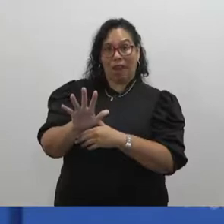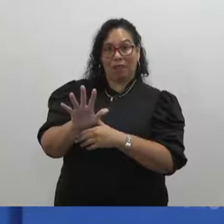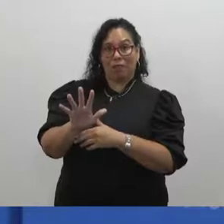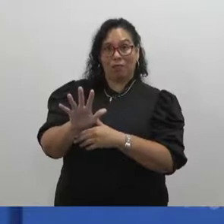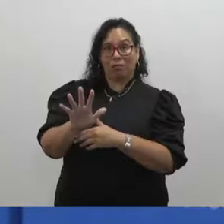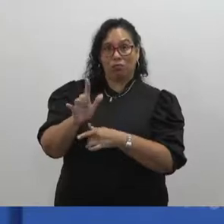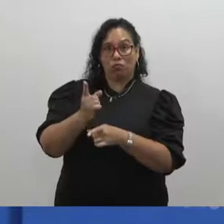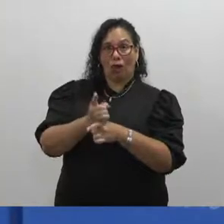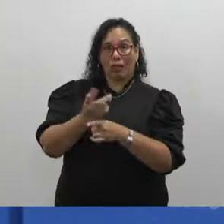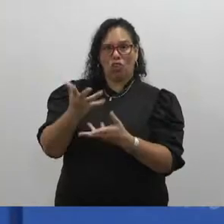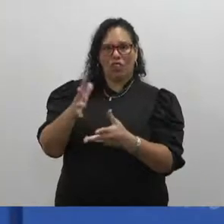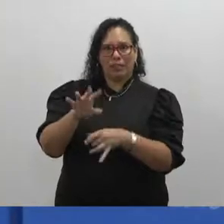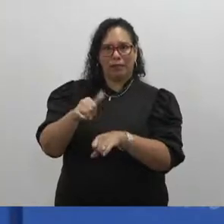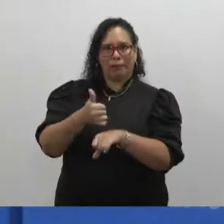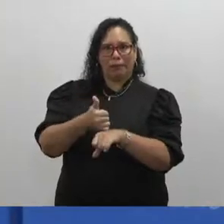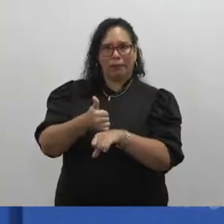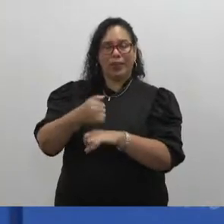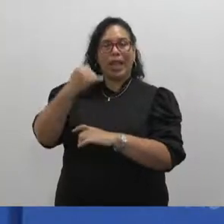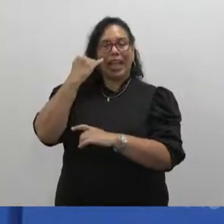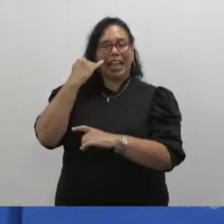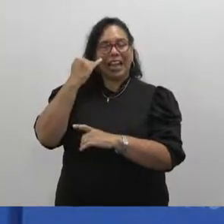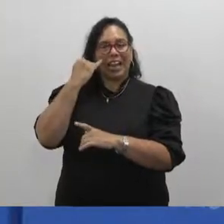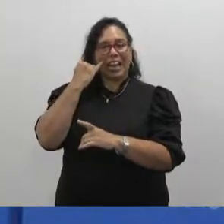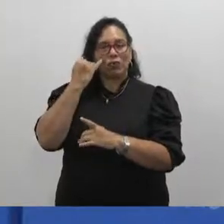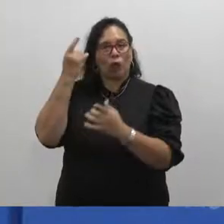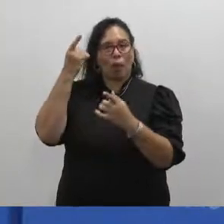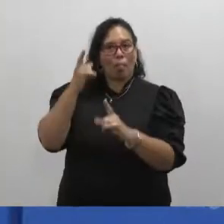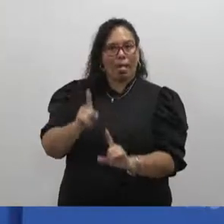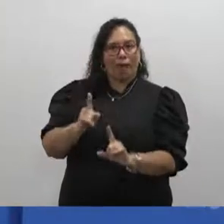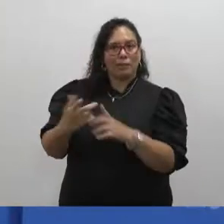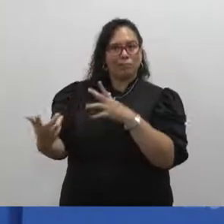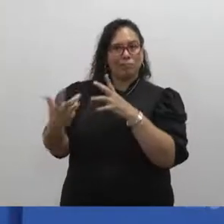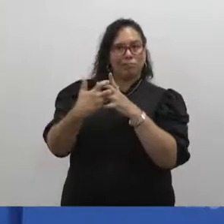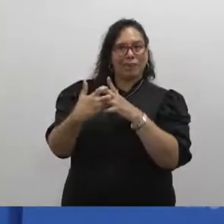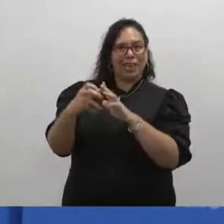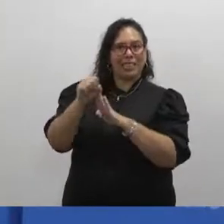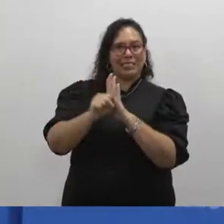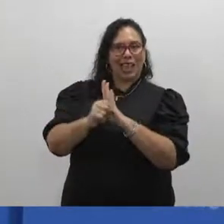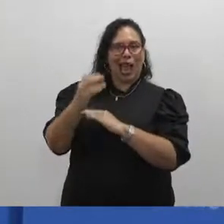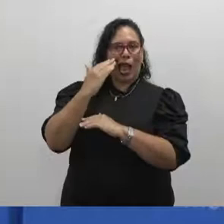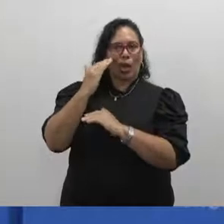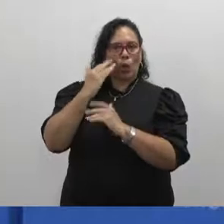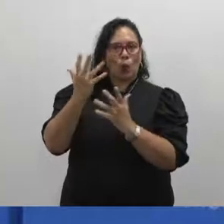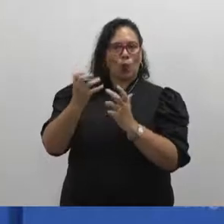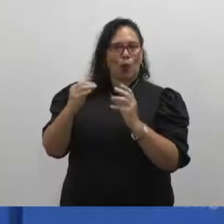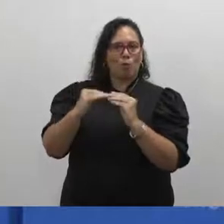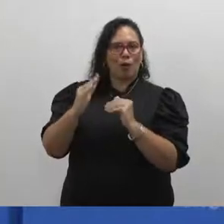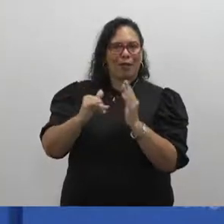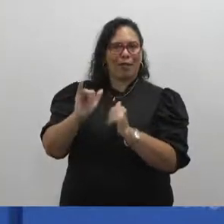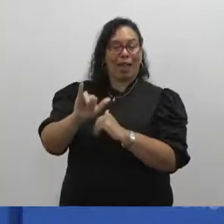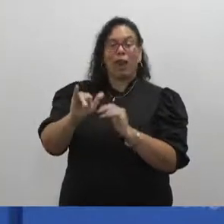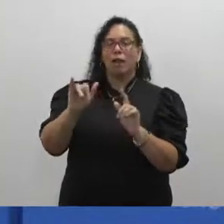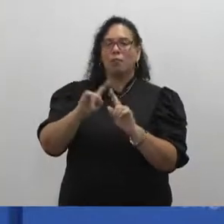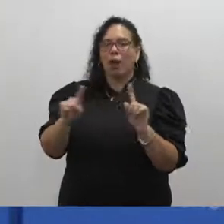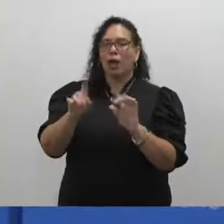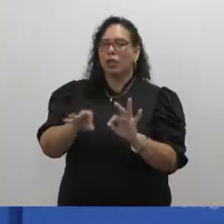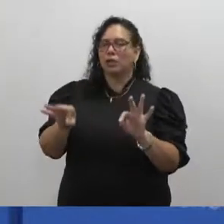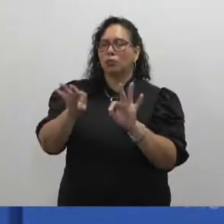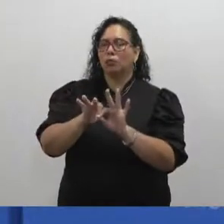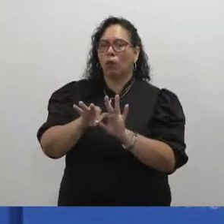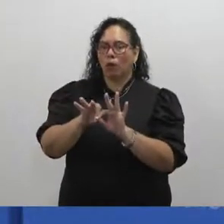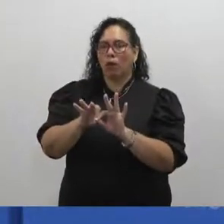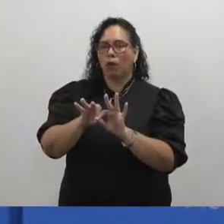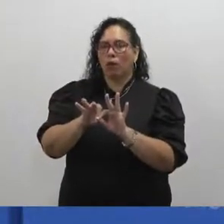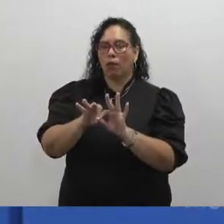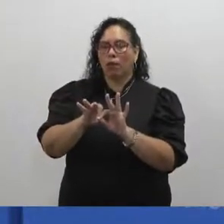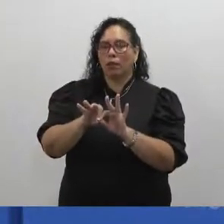miếng cô đau đây cái đại sản phẩm chăn nam pi pon mà phải phải ăn chăn nam pi pon sam